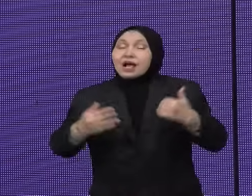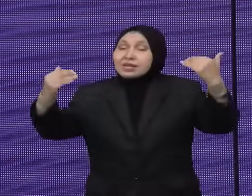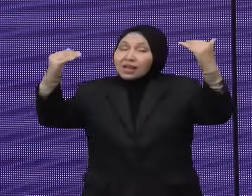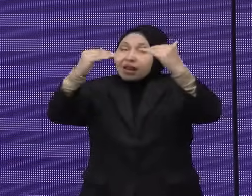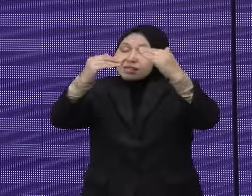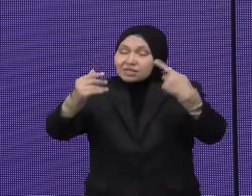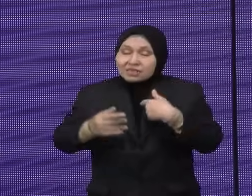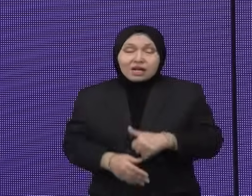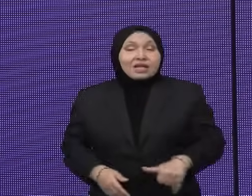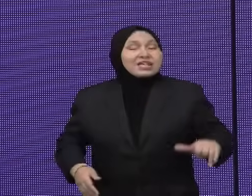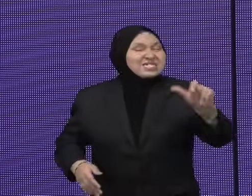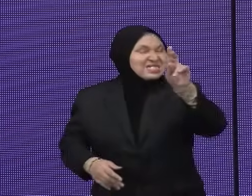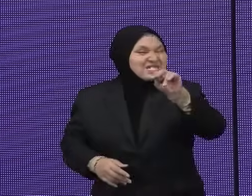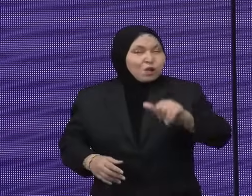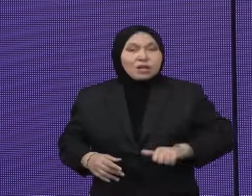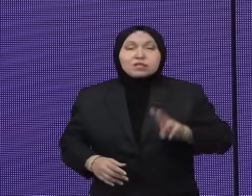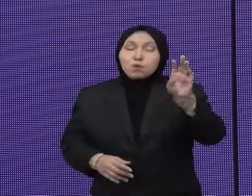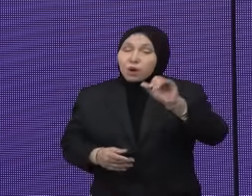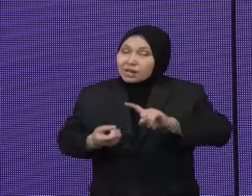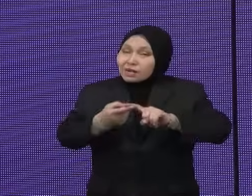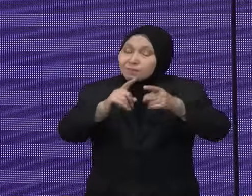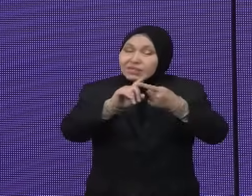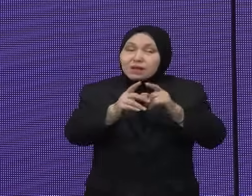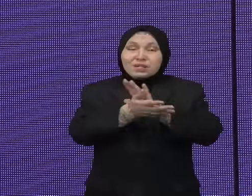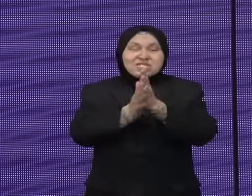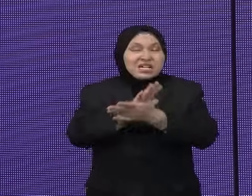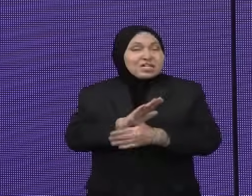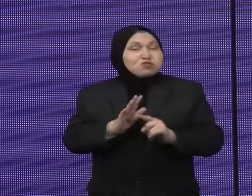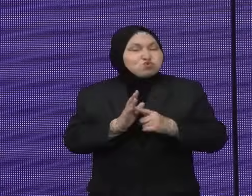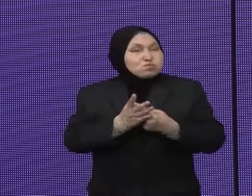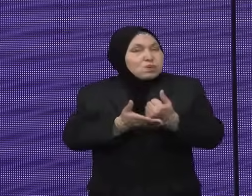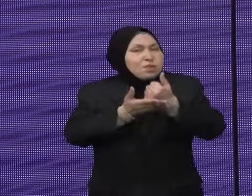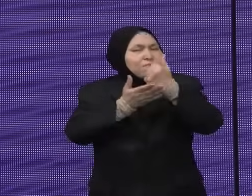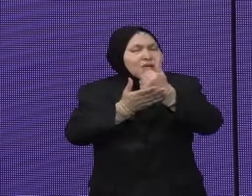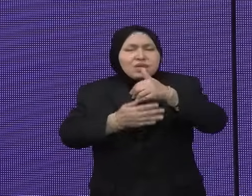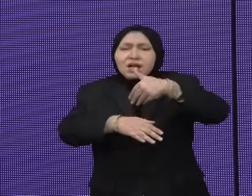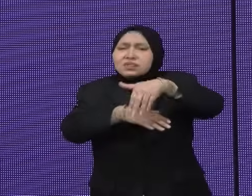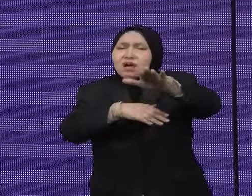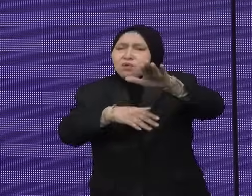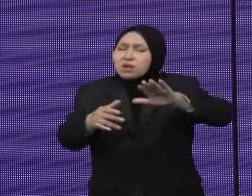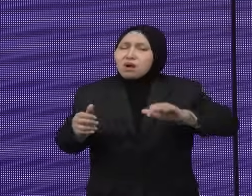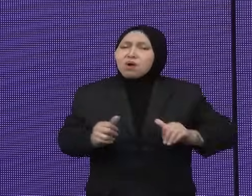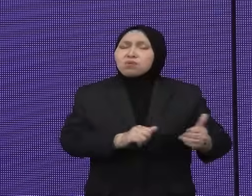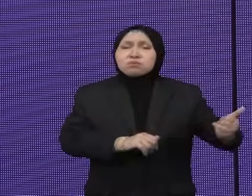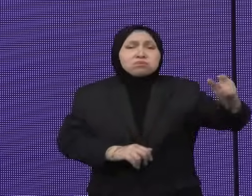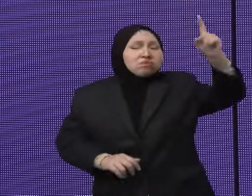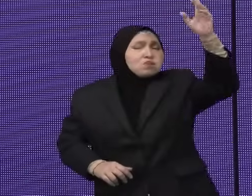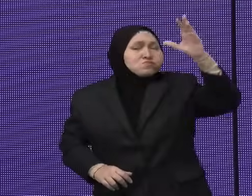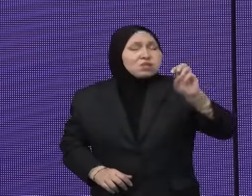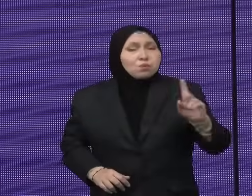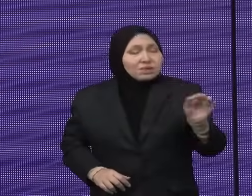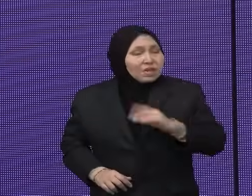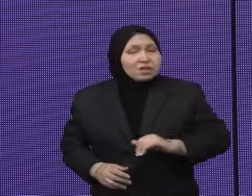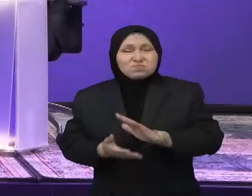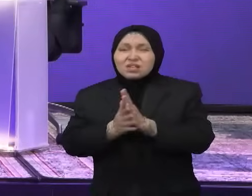kepada wali. Kita menjadi wali, peneman dan juga menjadi sumber pertolongan yang dihantar oleh Allah SWT. Dan ia adalah